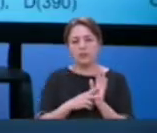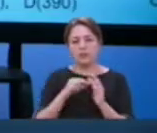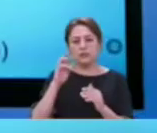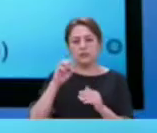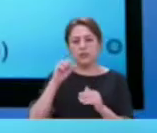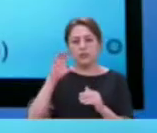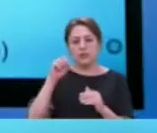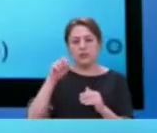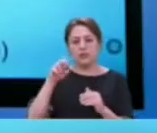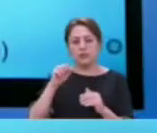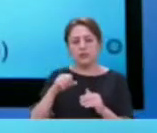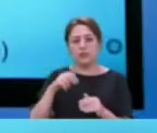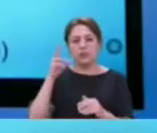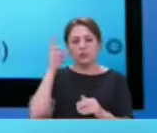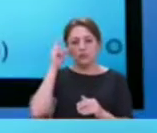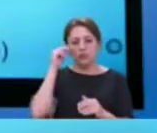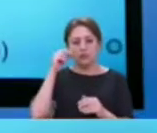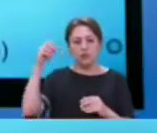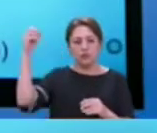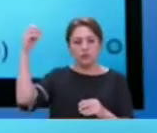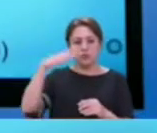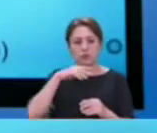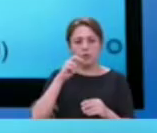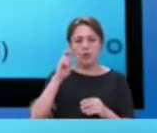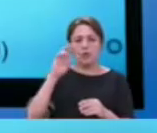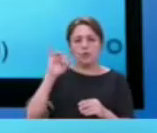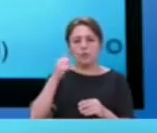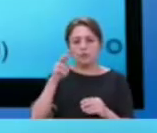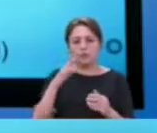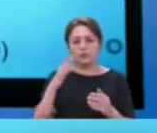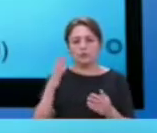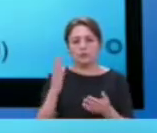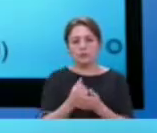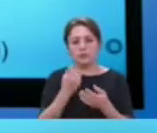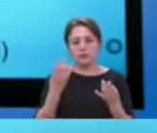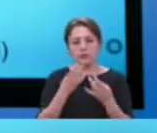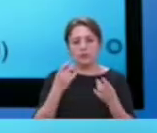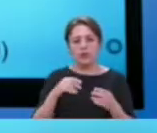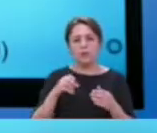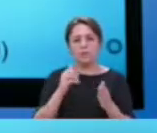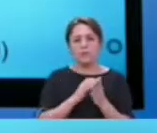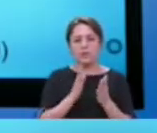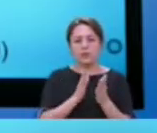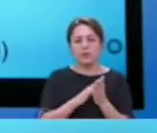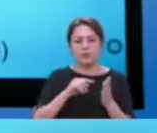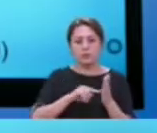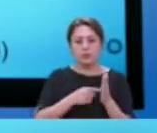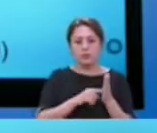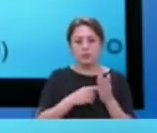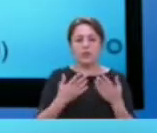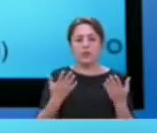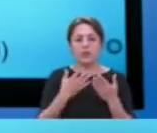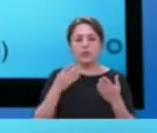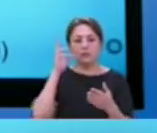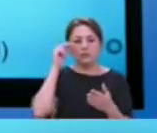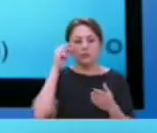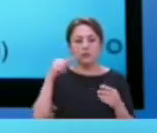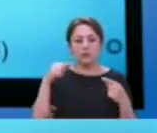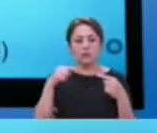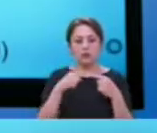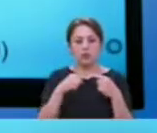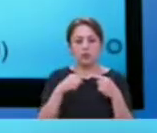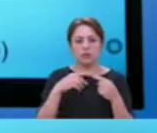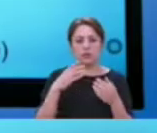48-masala. Sonlar nuri bo'lmasining qiymatini toping. Belgilangan nuqtalarga qaysi sonlar mos kelishini aniqlang